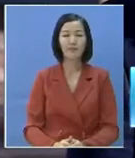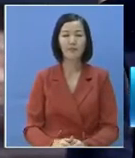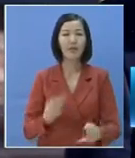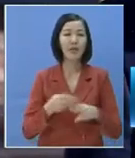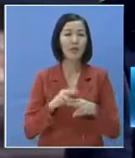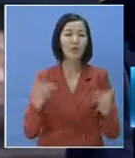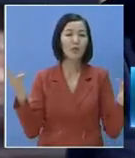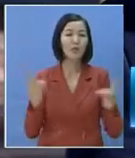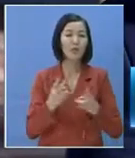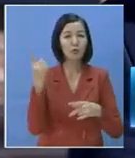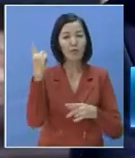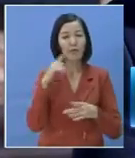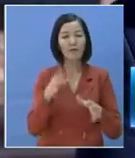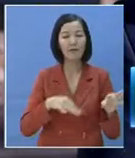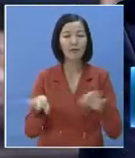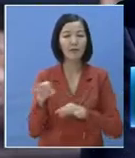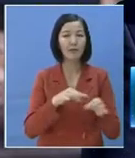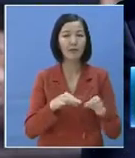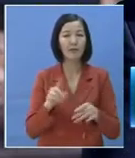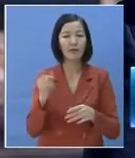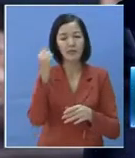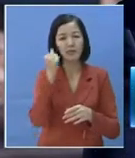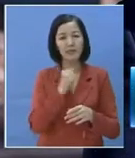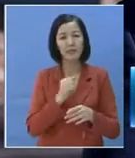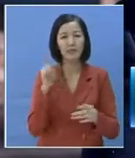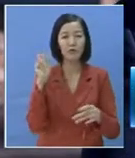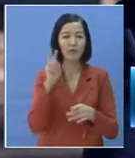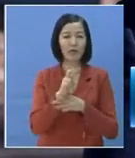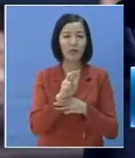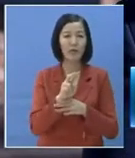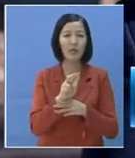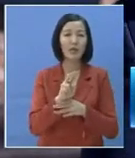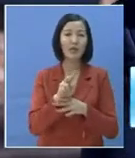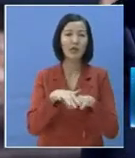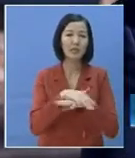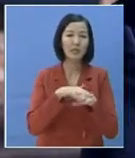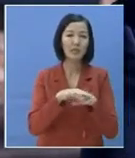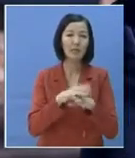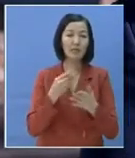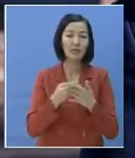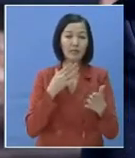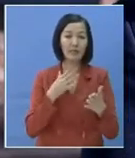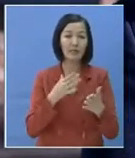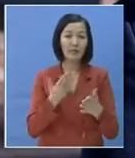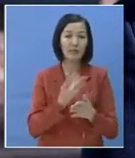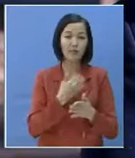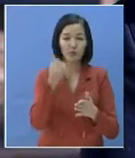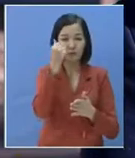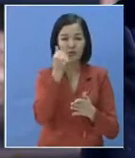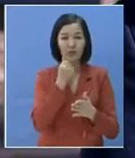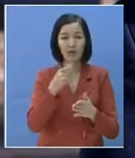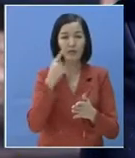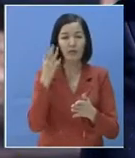Это очень нужный и познавательный проект. Спасибо, что приехали и встретились с жителями нашего города. Мы это очень ценим. Хотел бы выразить